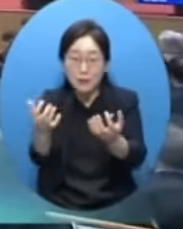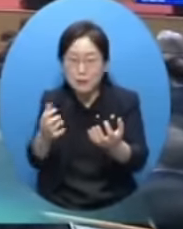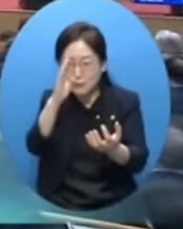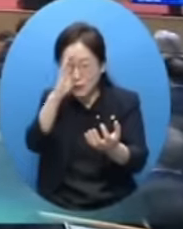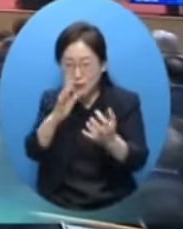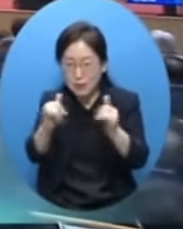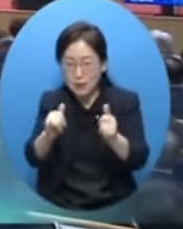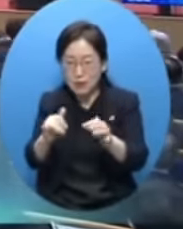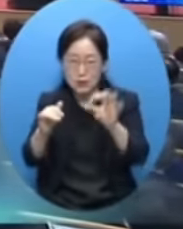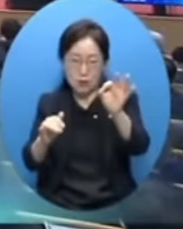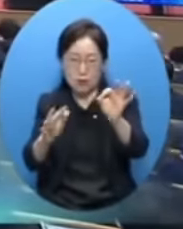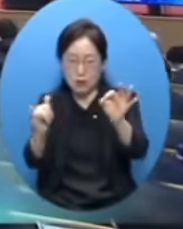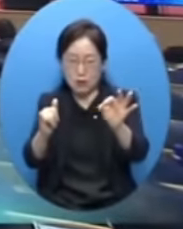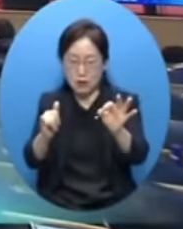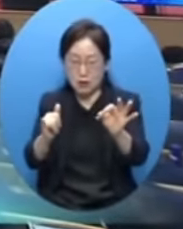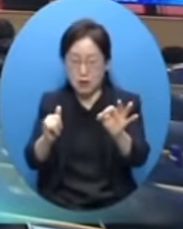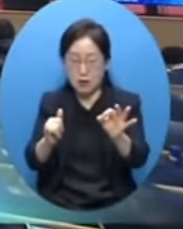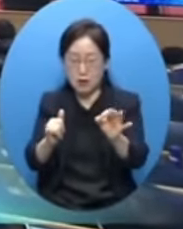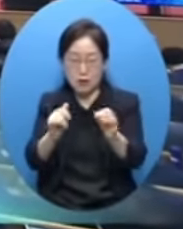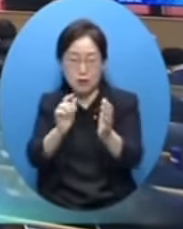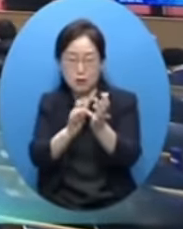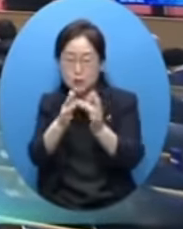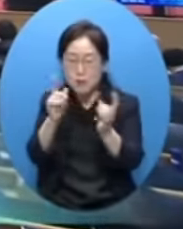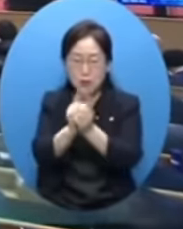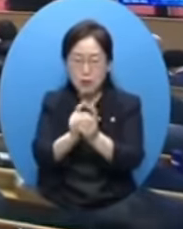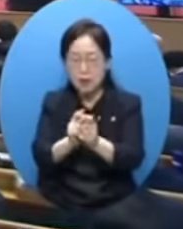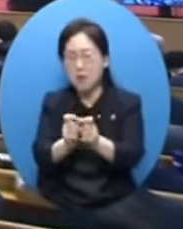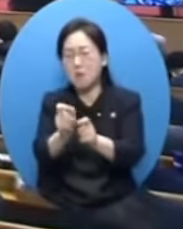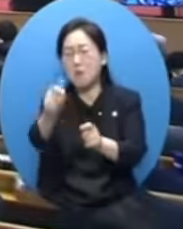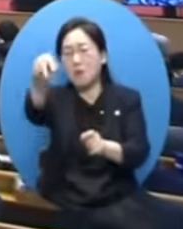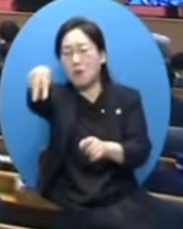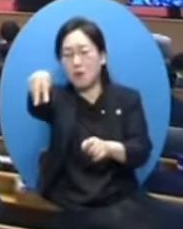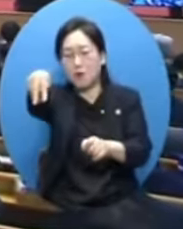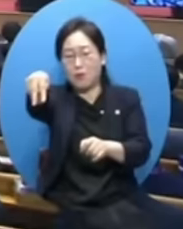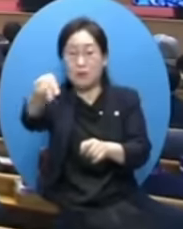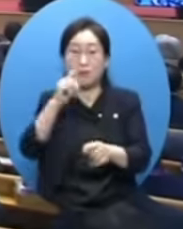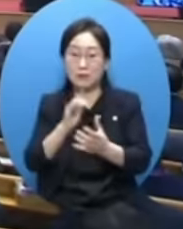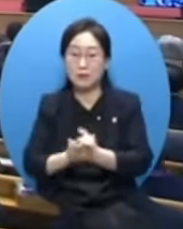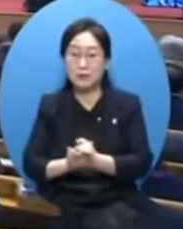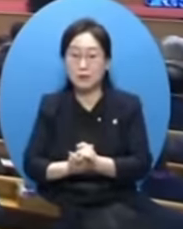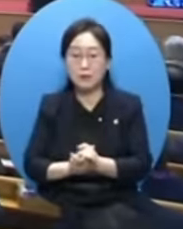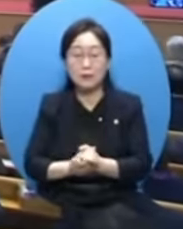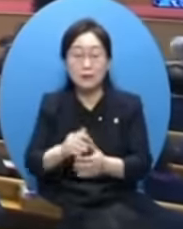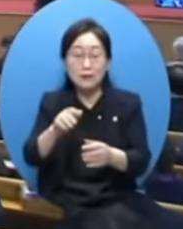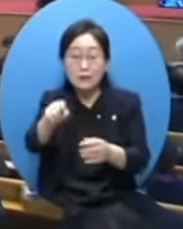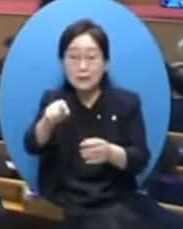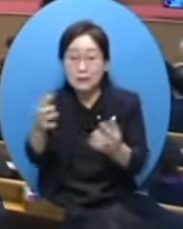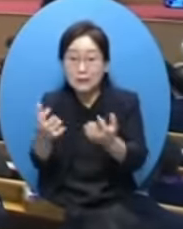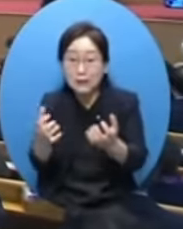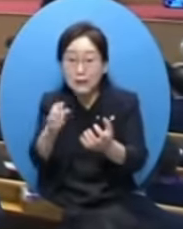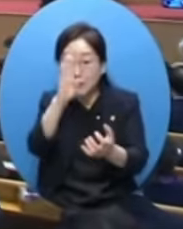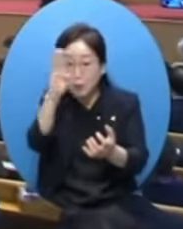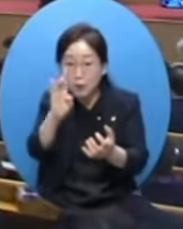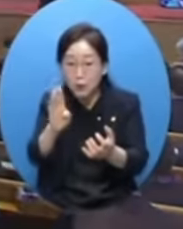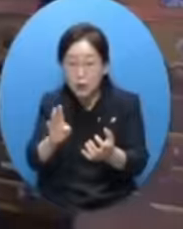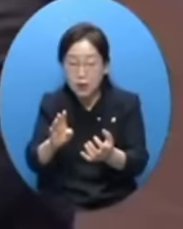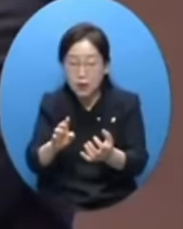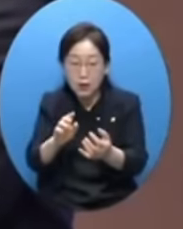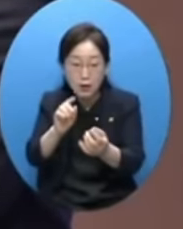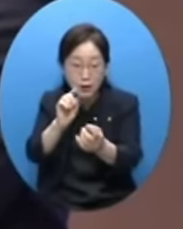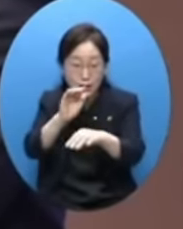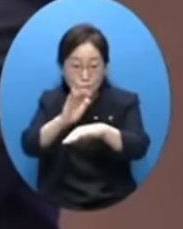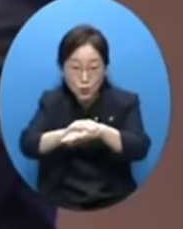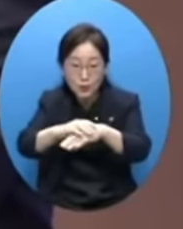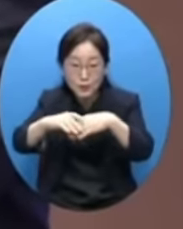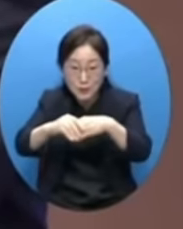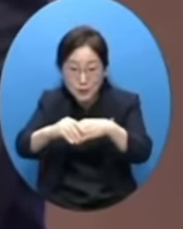서서 성경은 말씀합니다. 나병은 접촉을 통해서 옮겨지는 병입니다. 그 균이